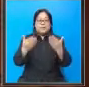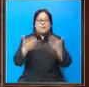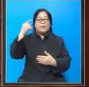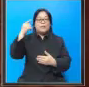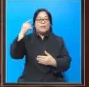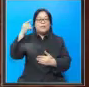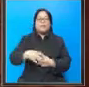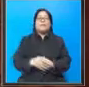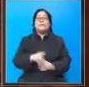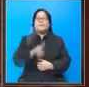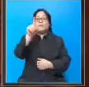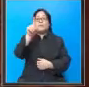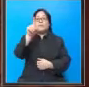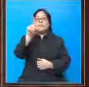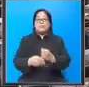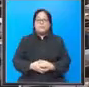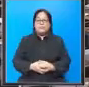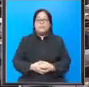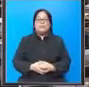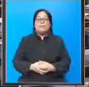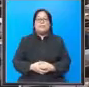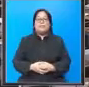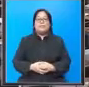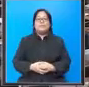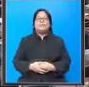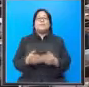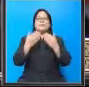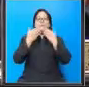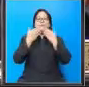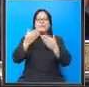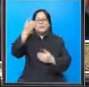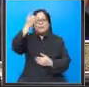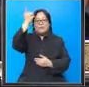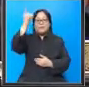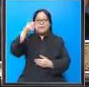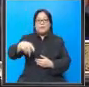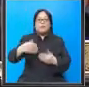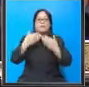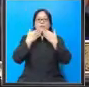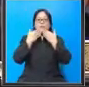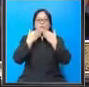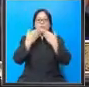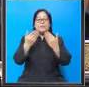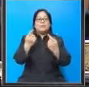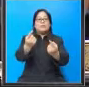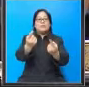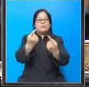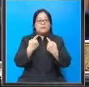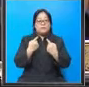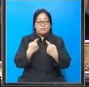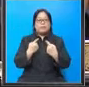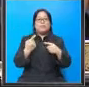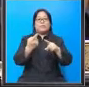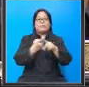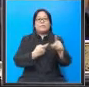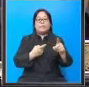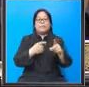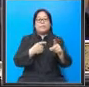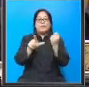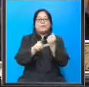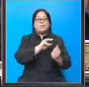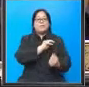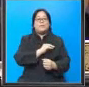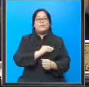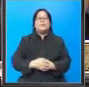terima kasih dan itu tambahan kasih Eto yang itu adem kasih atas Jawabannya diberikan oleh yang